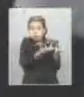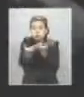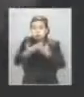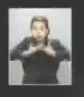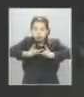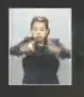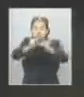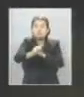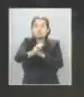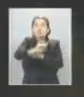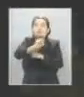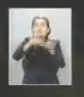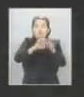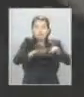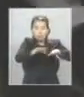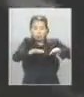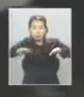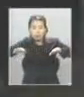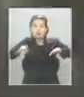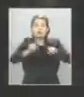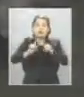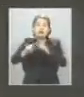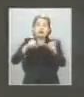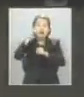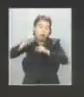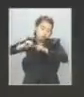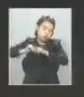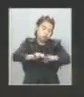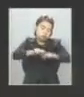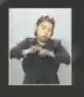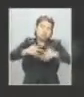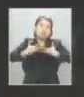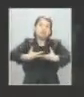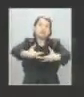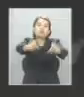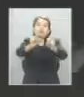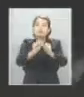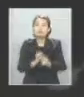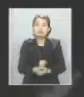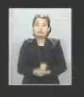ในเมืองรถยนต์หลายร้อยคันนั้นถูกกระแสน้ำเชี่ยวกรากพัดหายไป